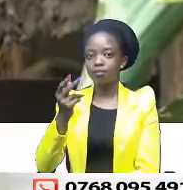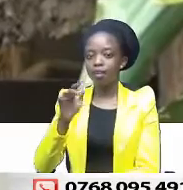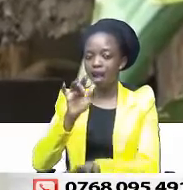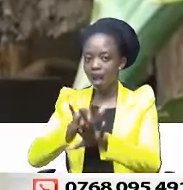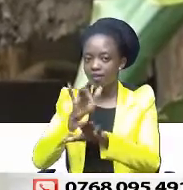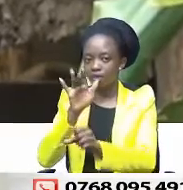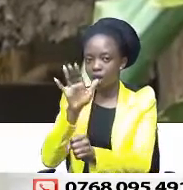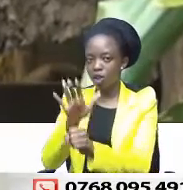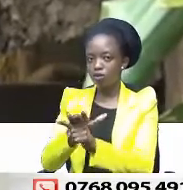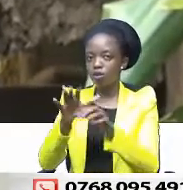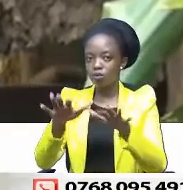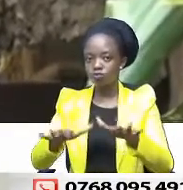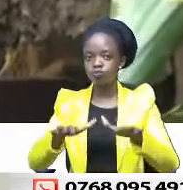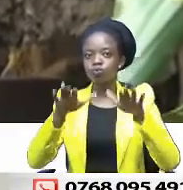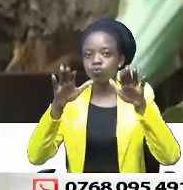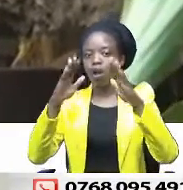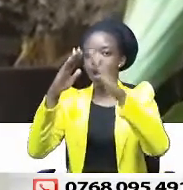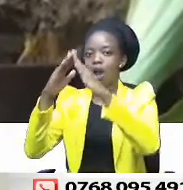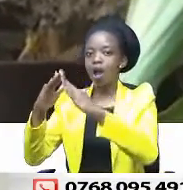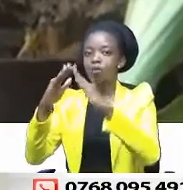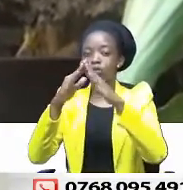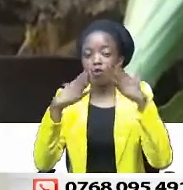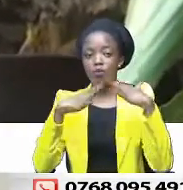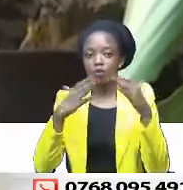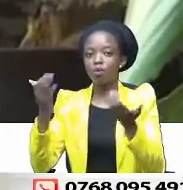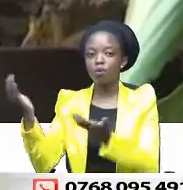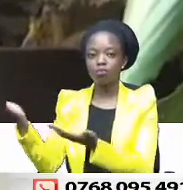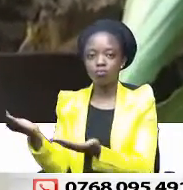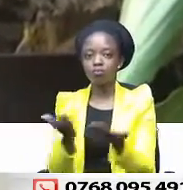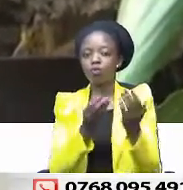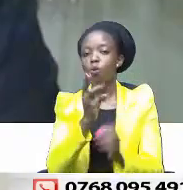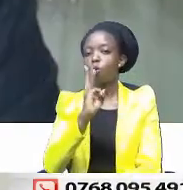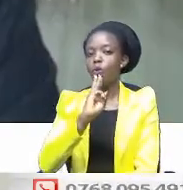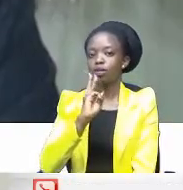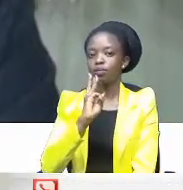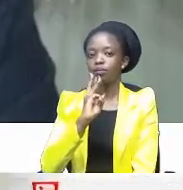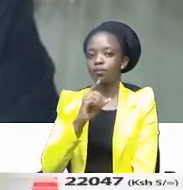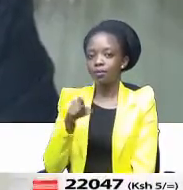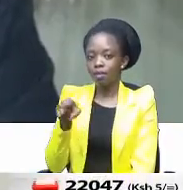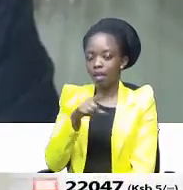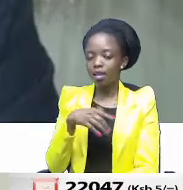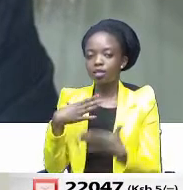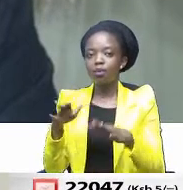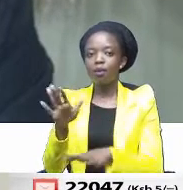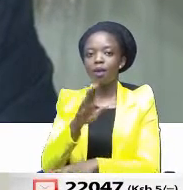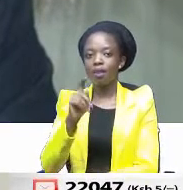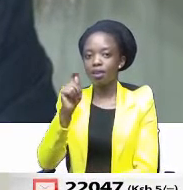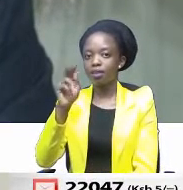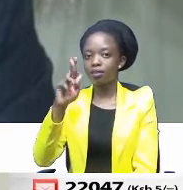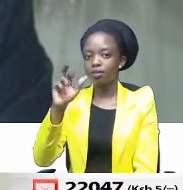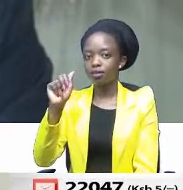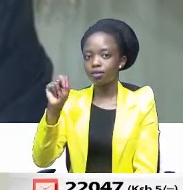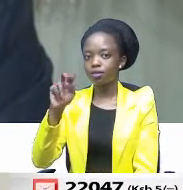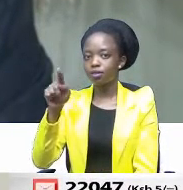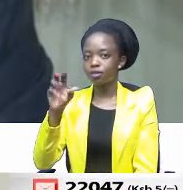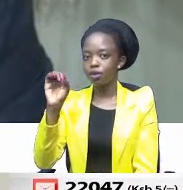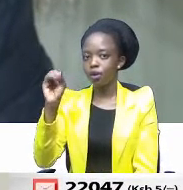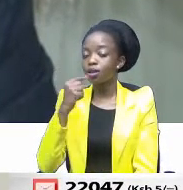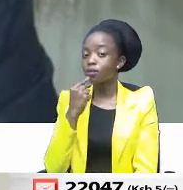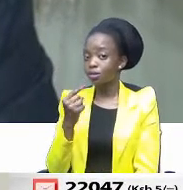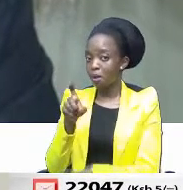kuathirika na mafuriko, huku nyumba za wenyeji zikisombwa na maji. Sisi kama watu wa Trans Nzoia tumesema pia lazima